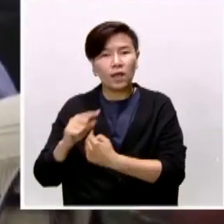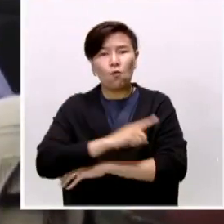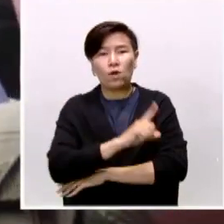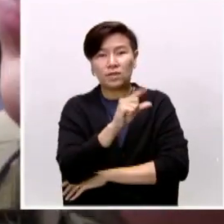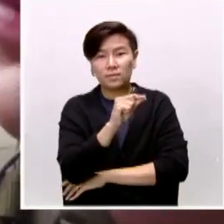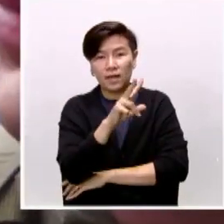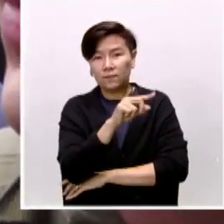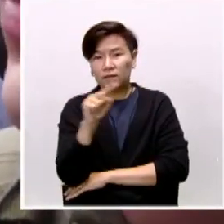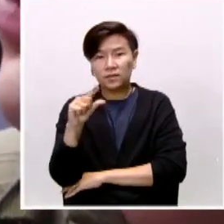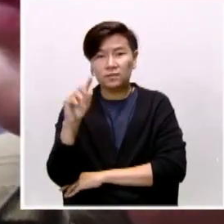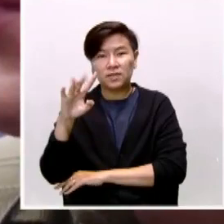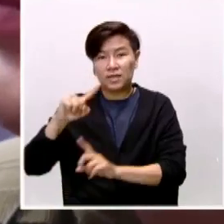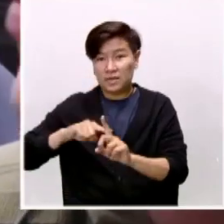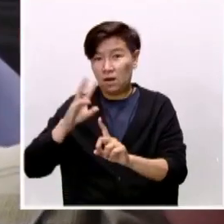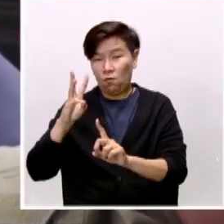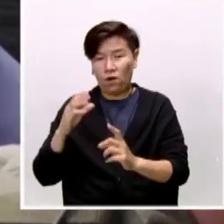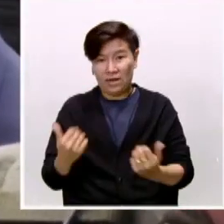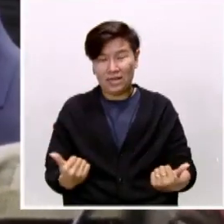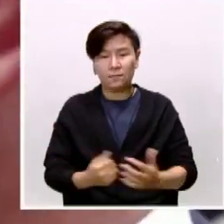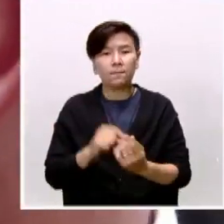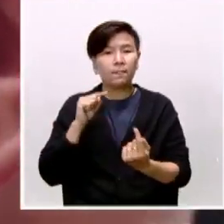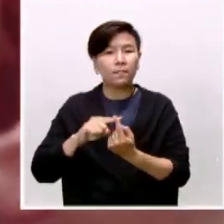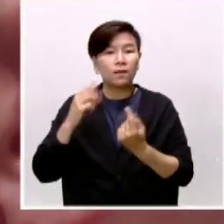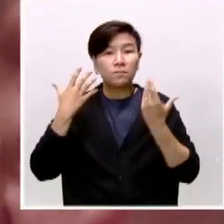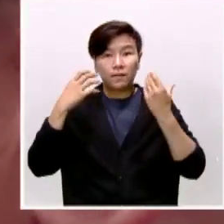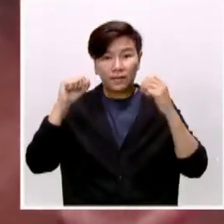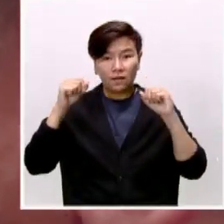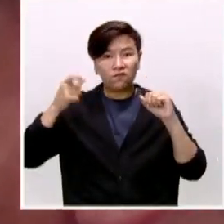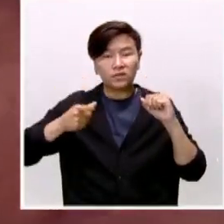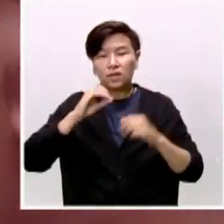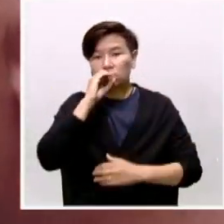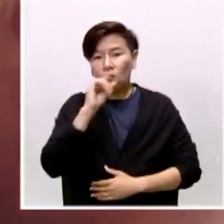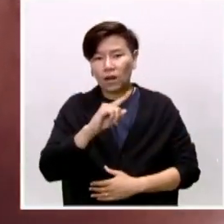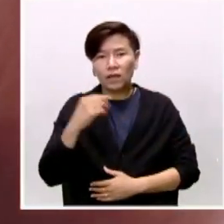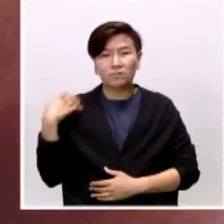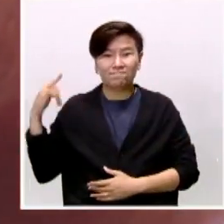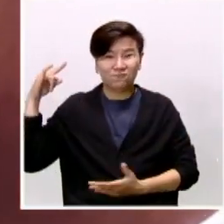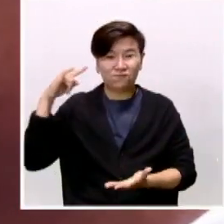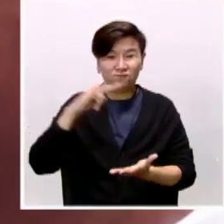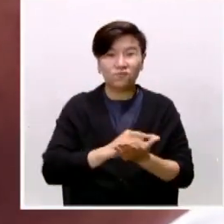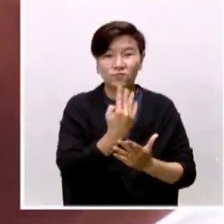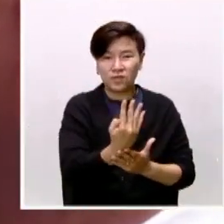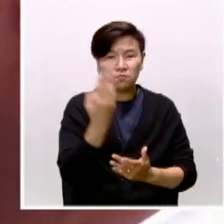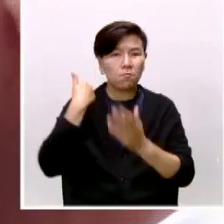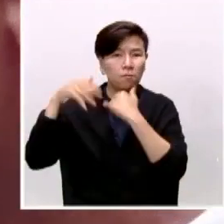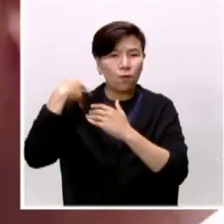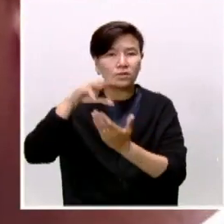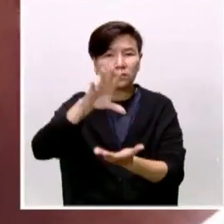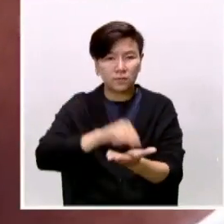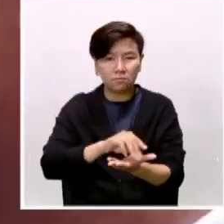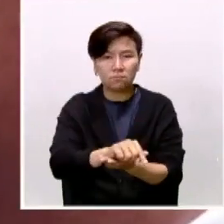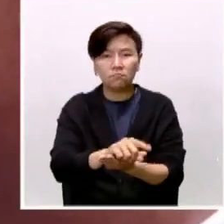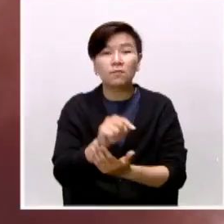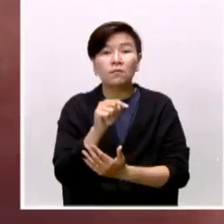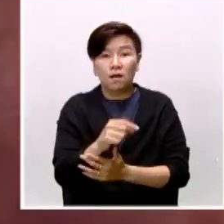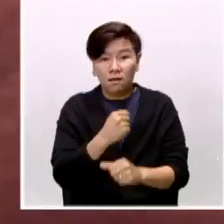นี้นะคะด้านประธานาธิบดีเซเลนสกี้กล่าวว่าการเยือนยูเครนของผู้นำ EU ครั้งนี้เป็นครั้งประวัติศาสตร์เลยทีเดียวระบุว่าปฏิบั